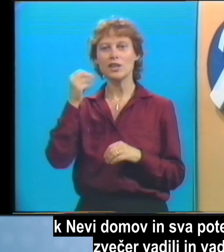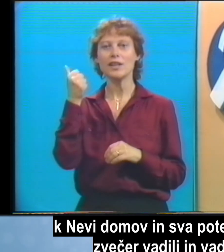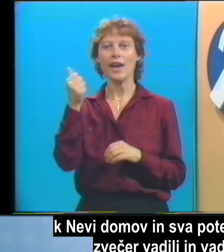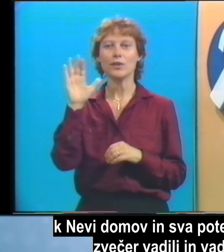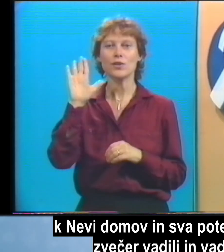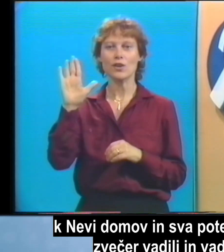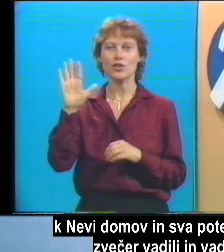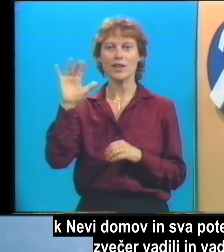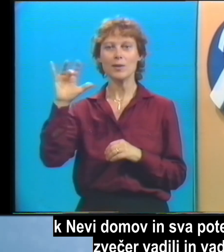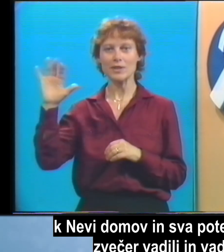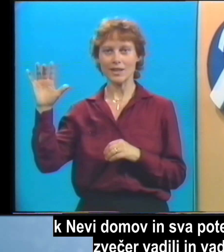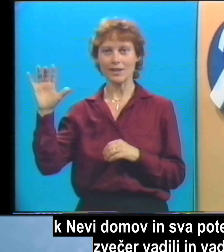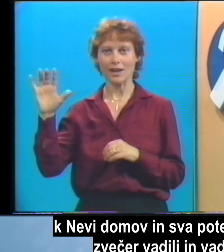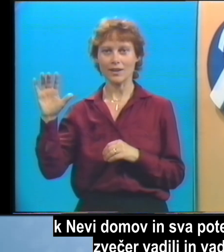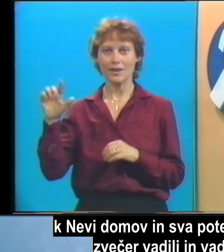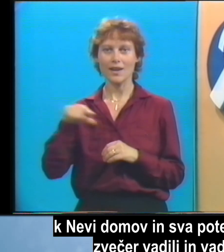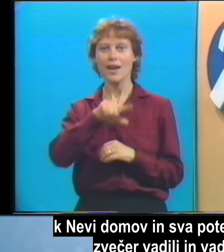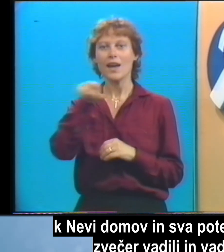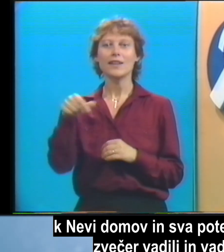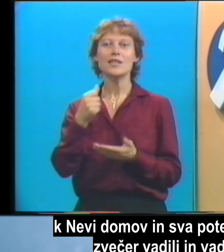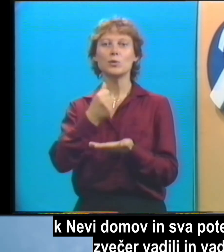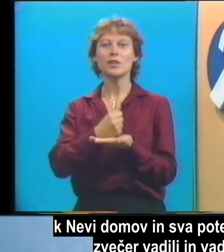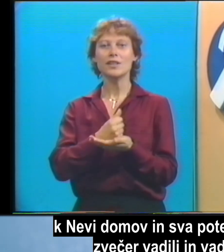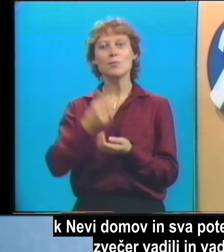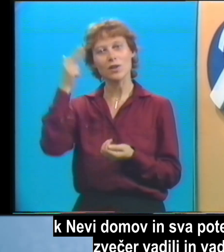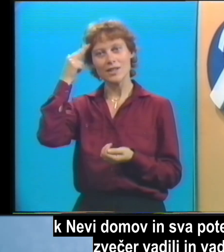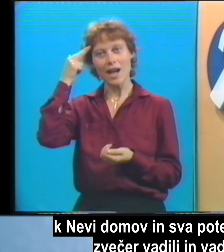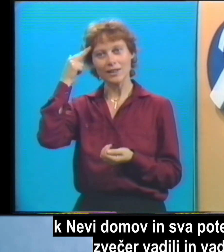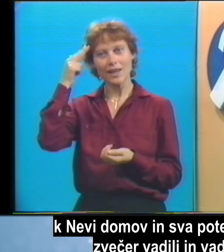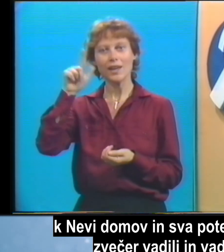tudi popoldne, zvečer vadili